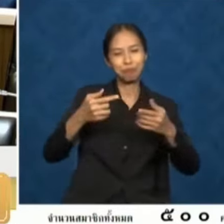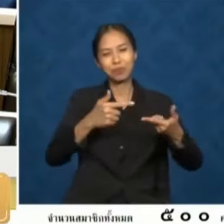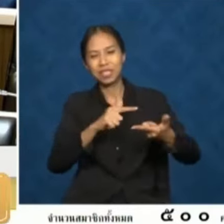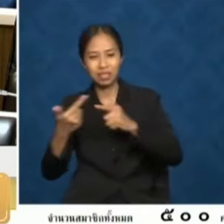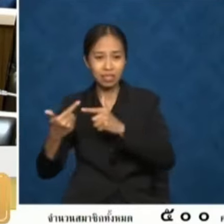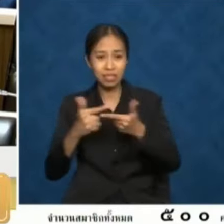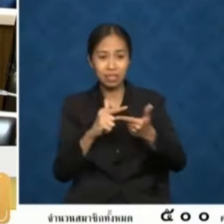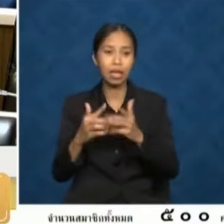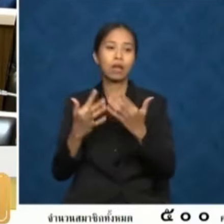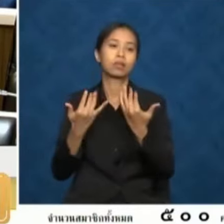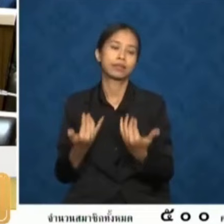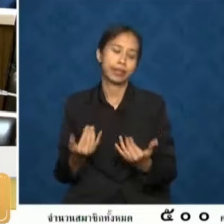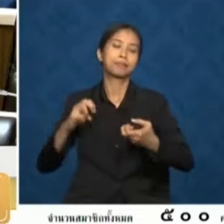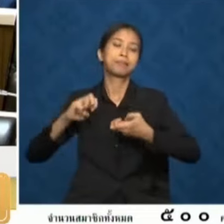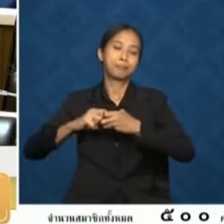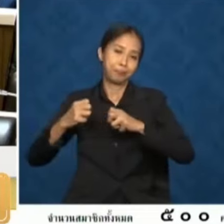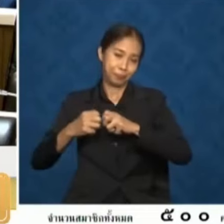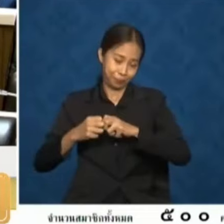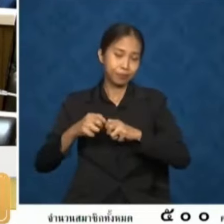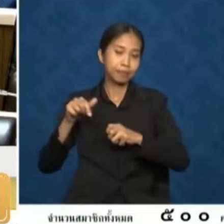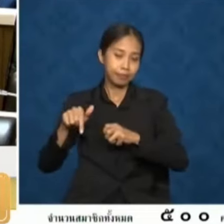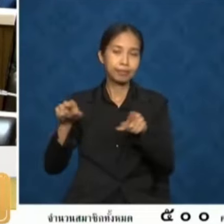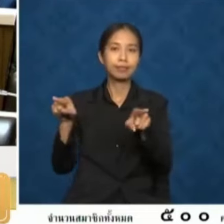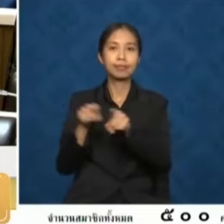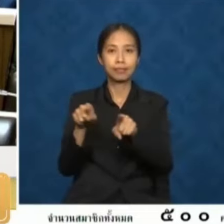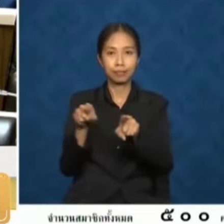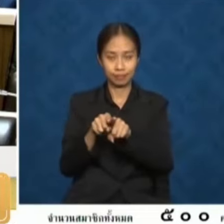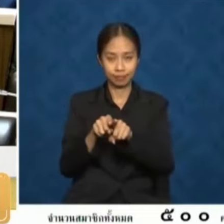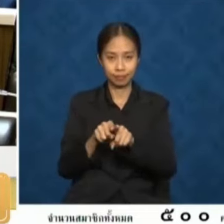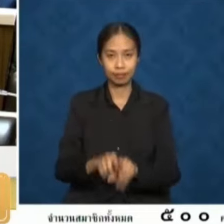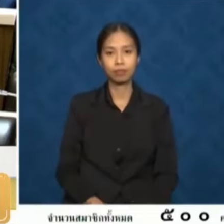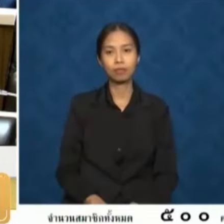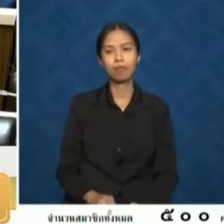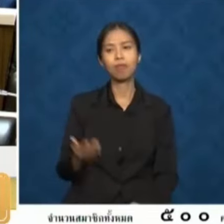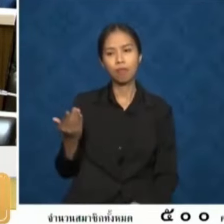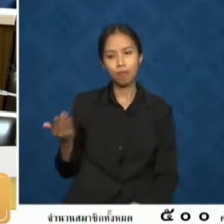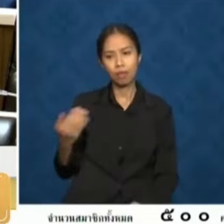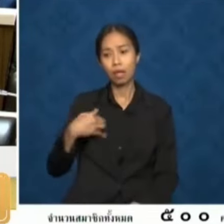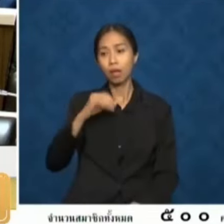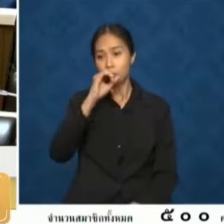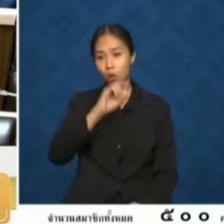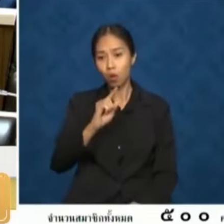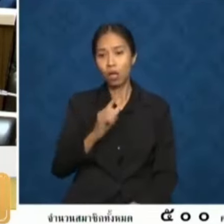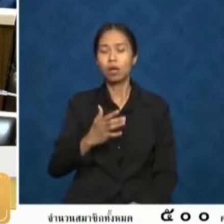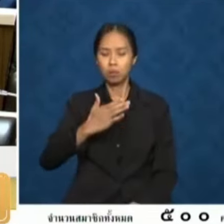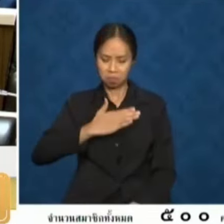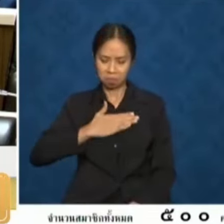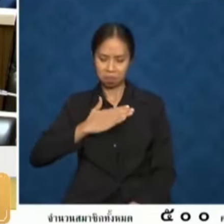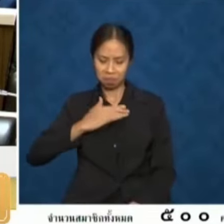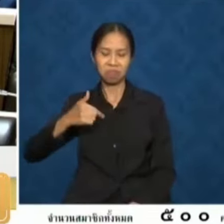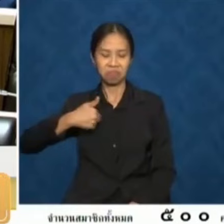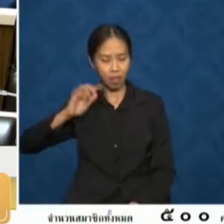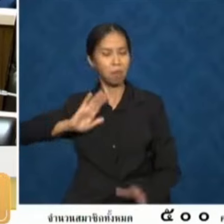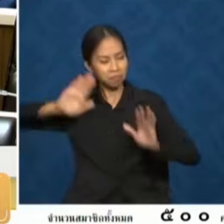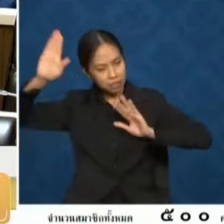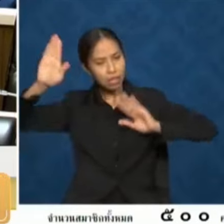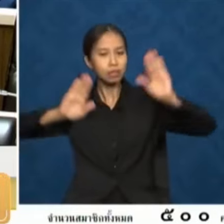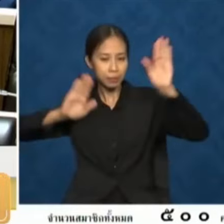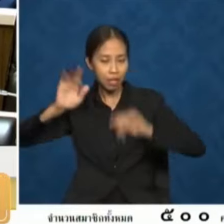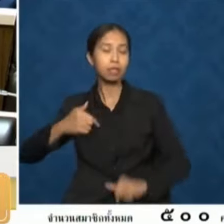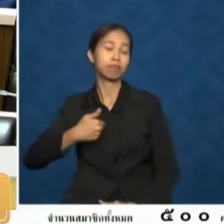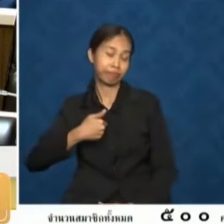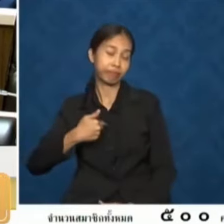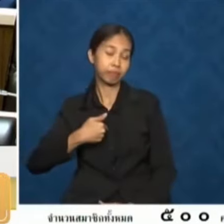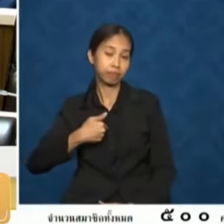างปัญหาครั้งใหญ่เช่นเดียวกันสิ่งที่เขาอ้างเสมอว่าตัวเองเป็นฝั่งประชาธิปไตยสิ่งที่เขาอ้างตัว